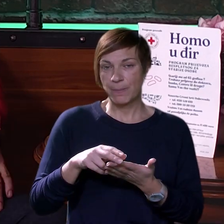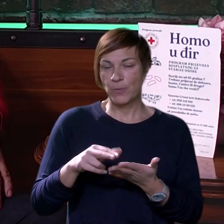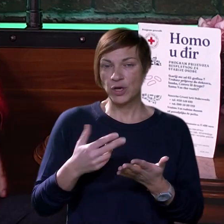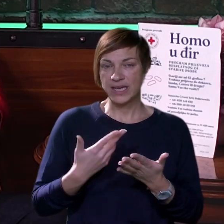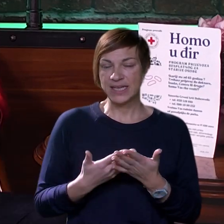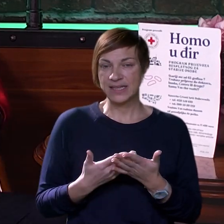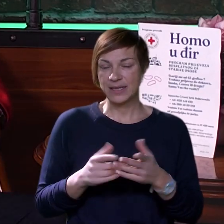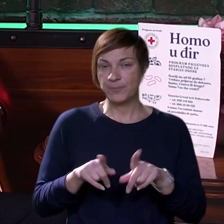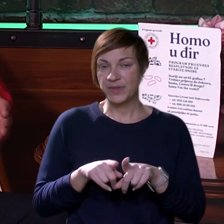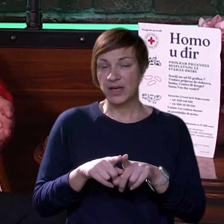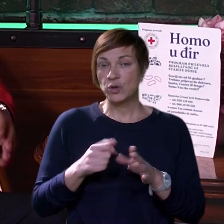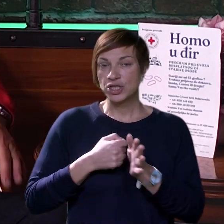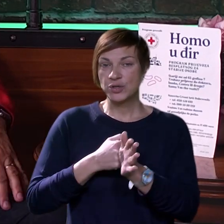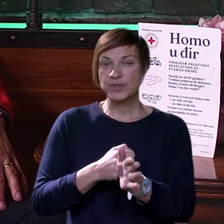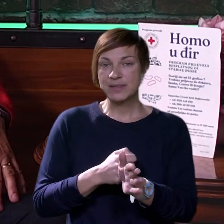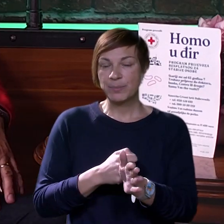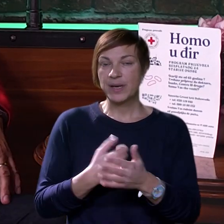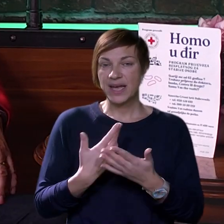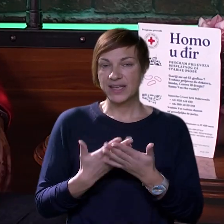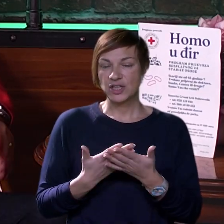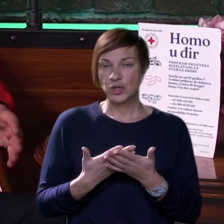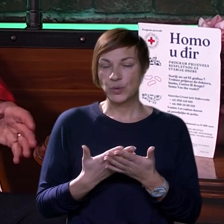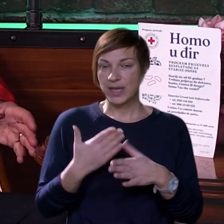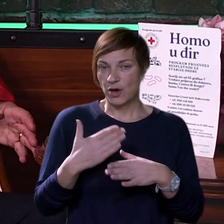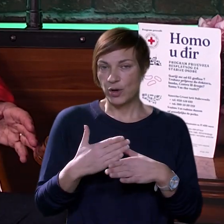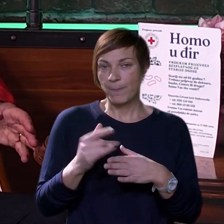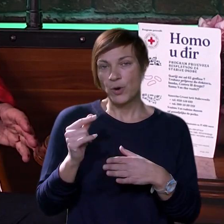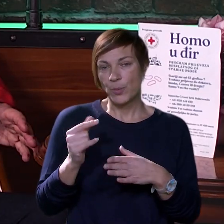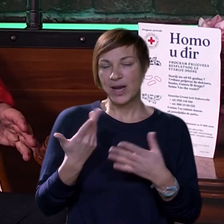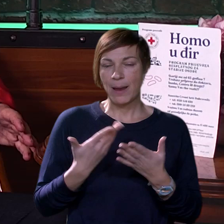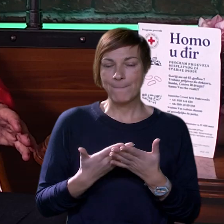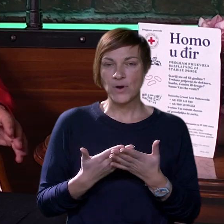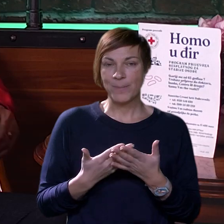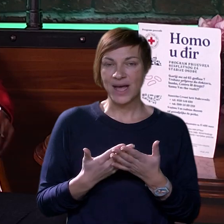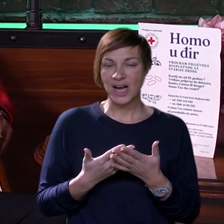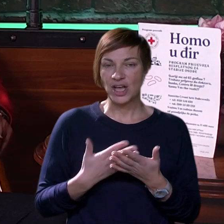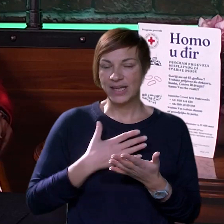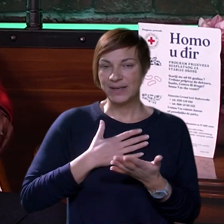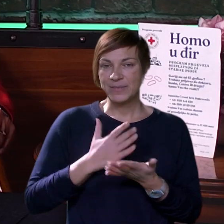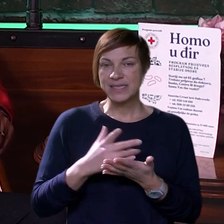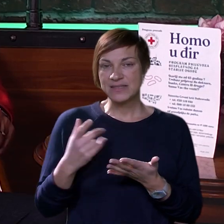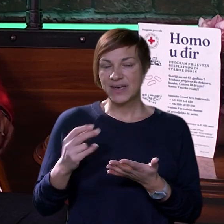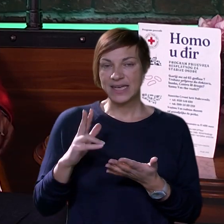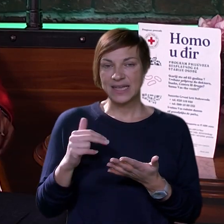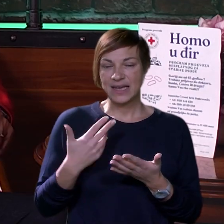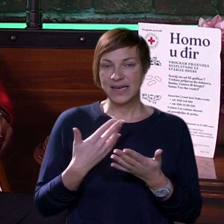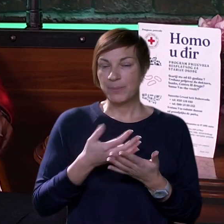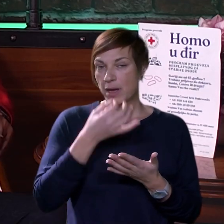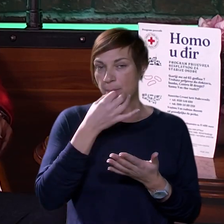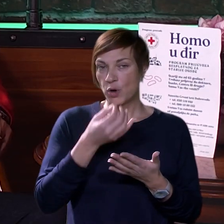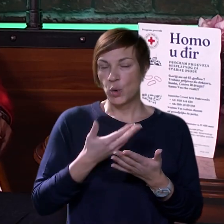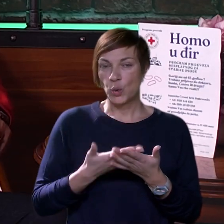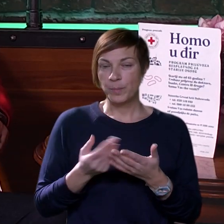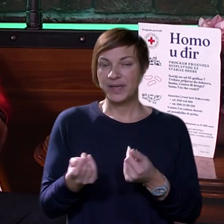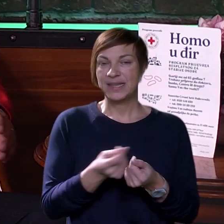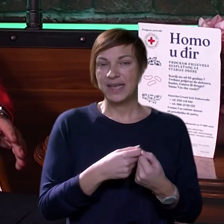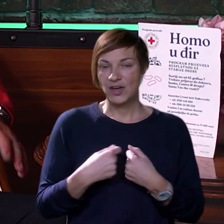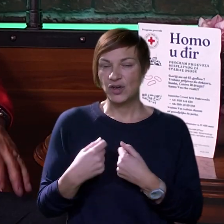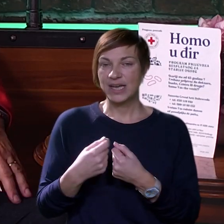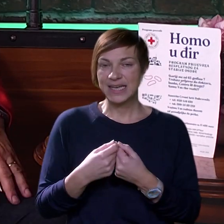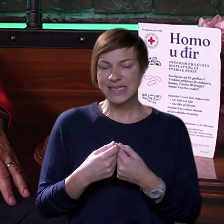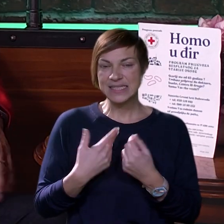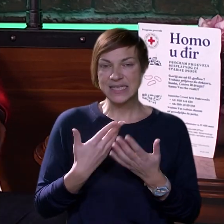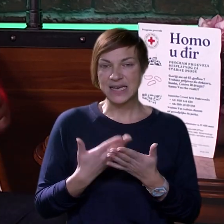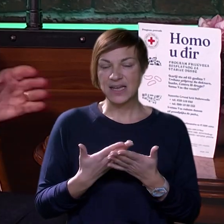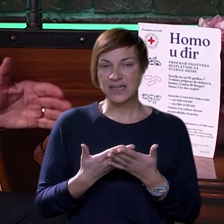pokretne, također uz pratnju, i na taj način i pomognemo malo. Jeli, mi svaki dan imamo upite, organizirani